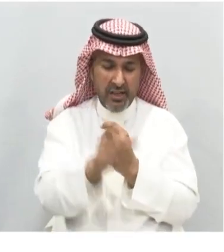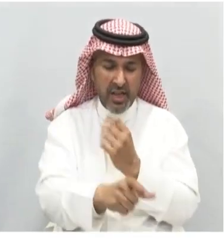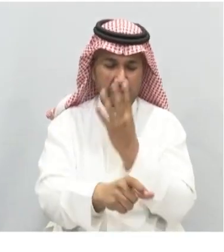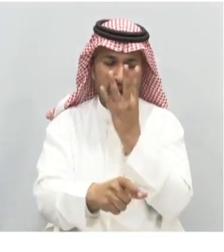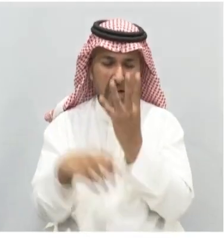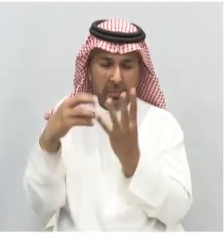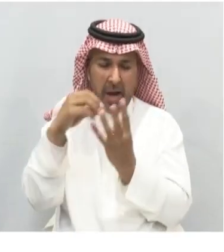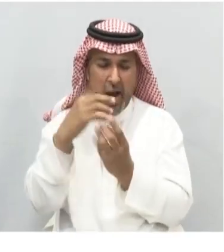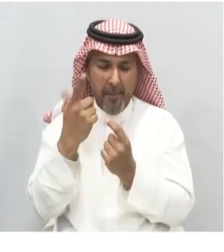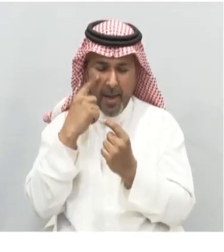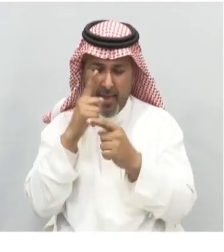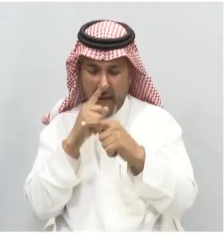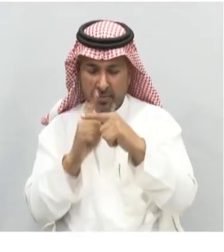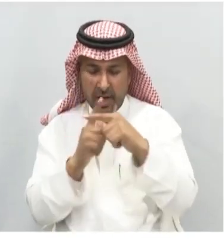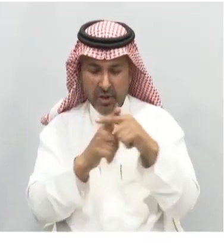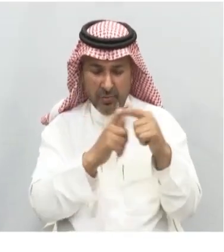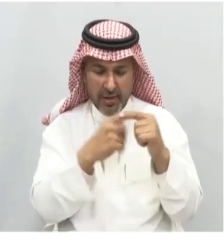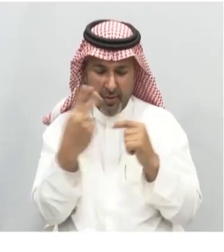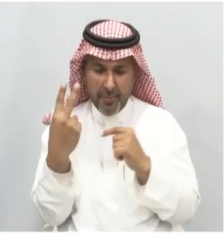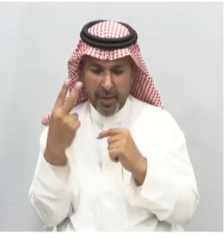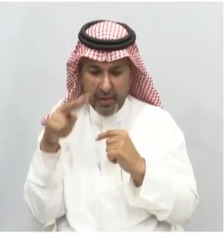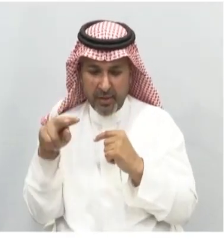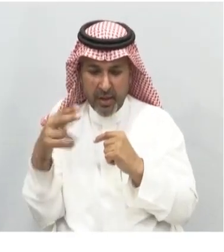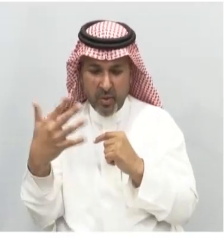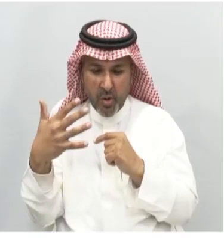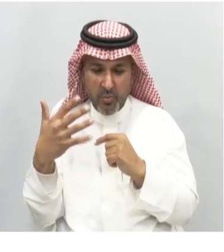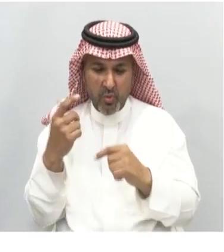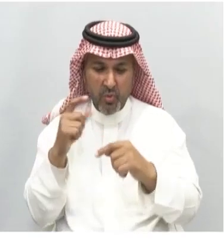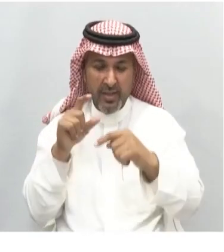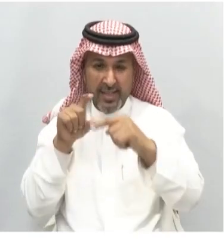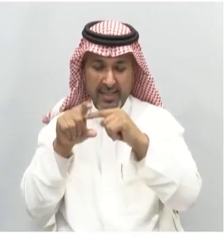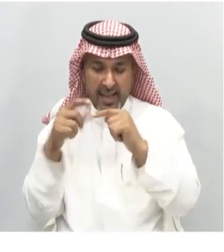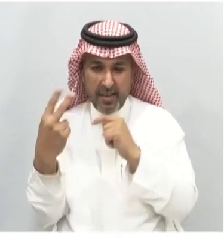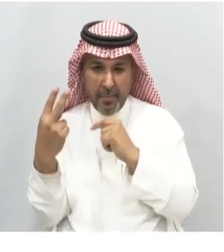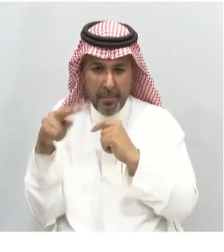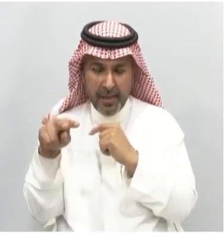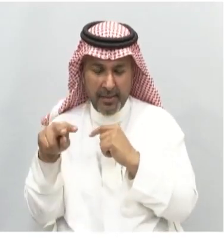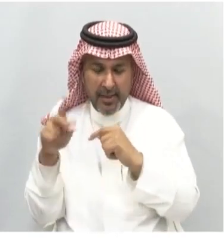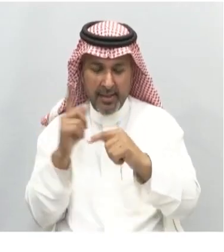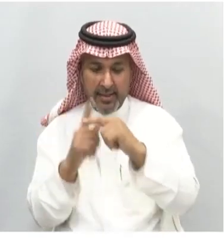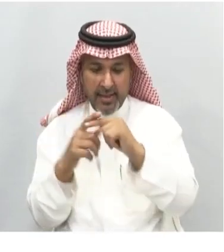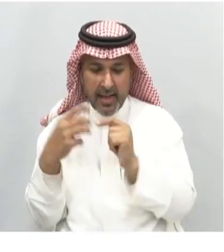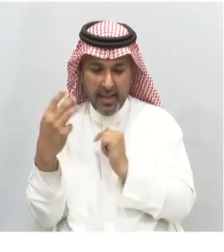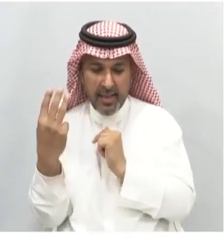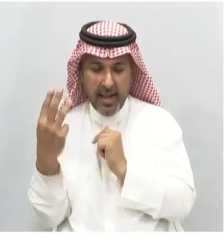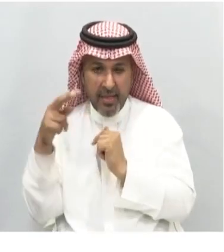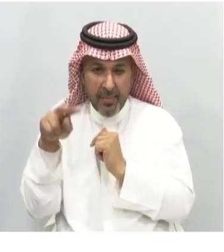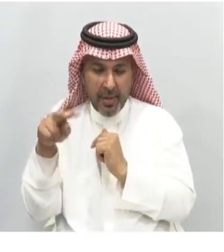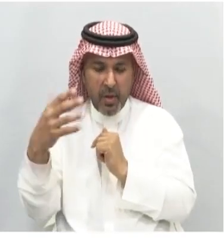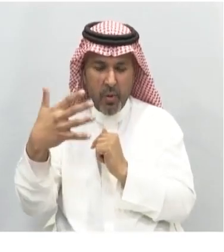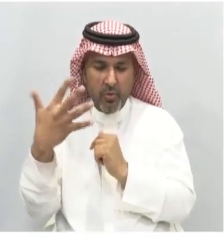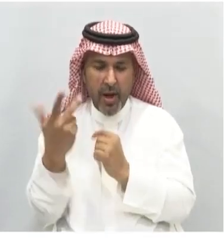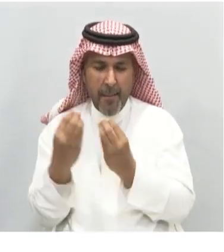200 450 زئ 350 ستصبح تكلفه النزهه البريه لاربعه اشخاص